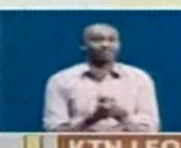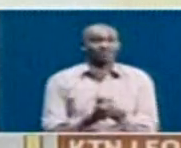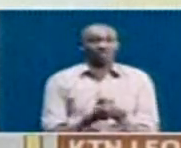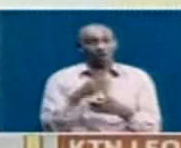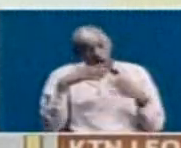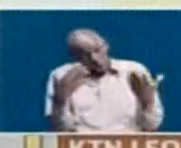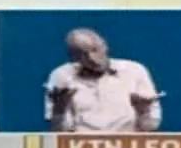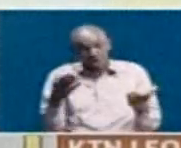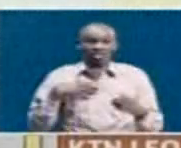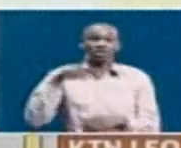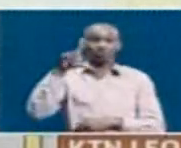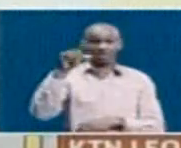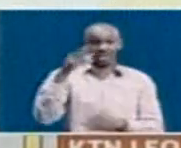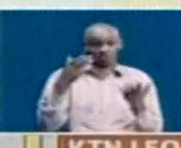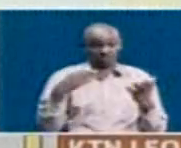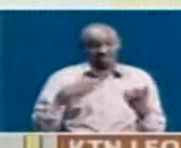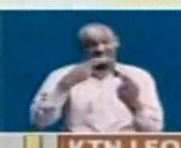22155 au kupitia mtandao wa Twitter